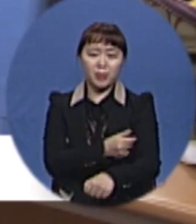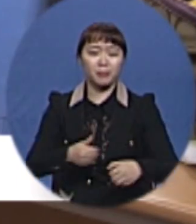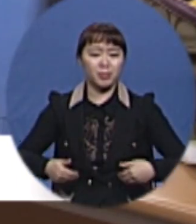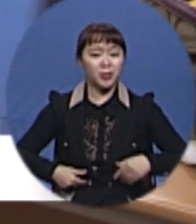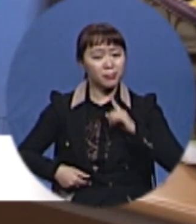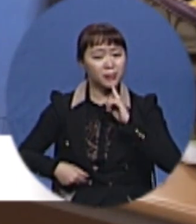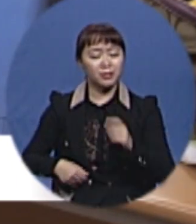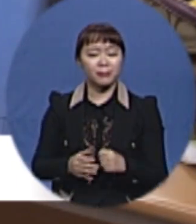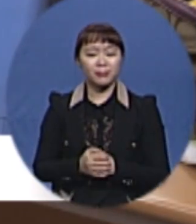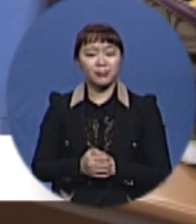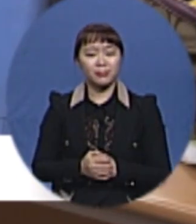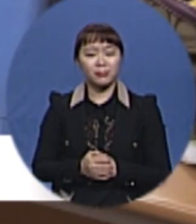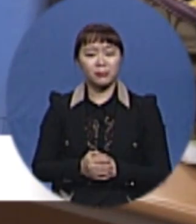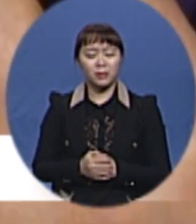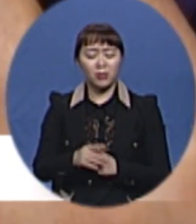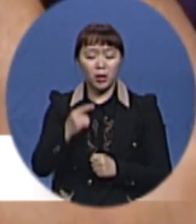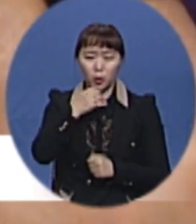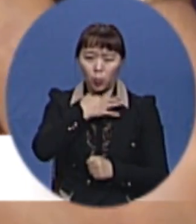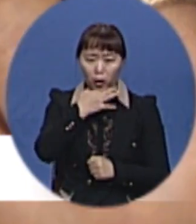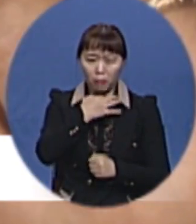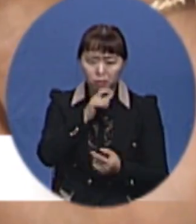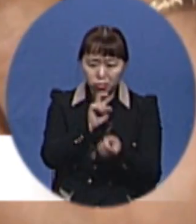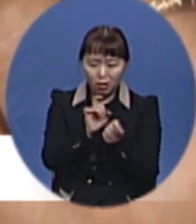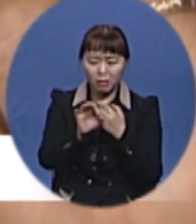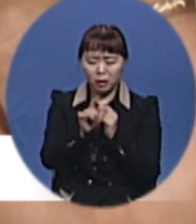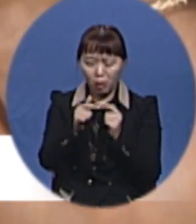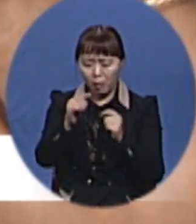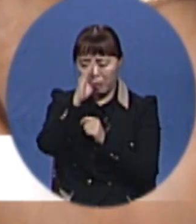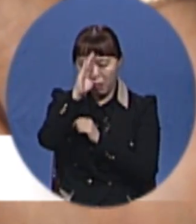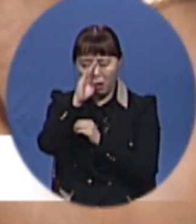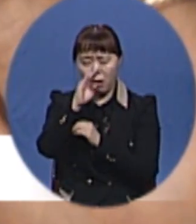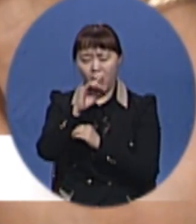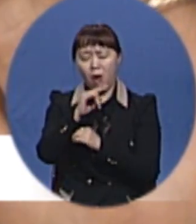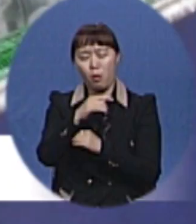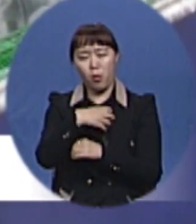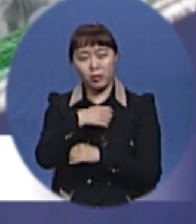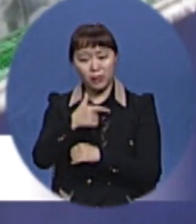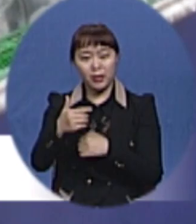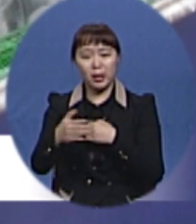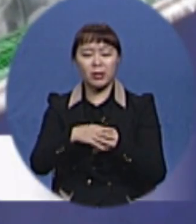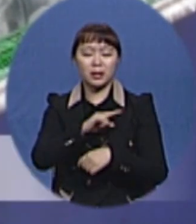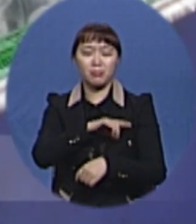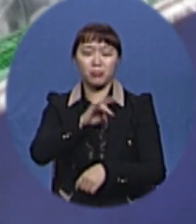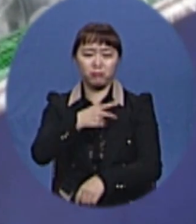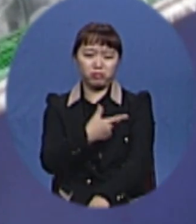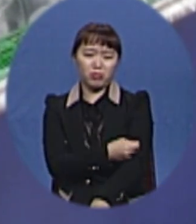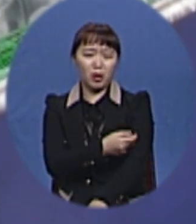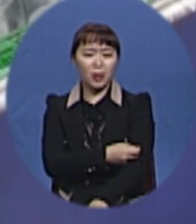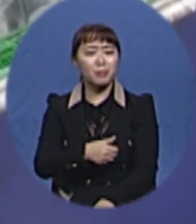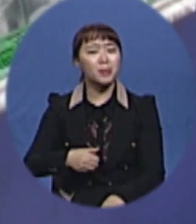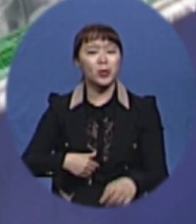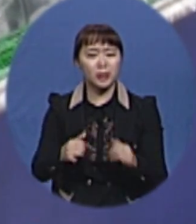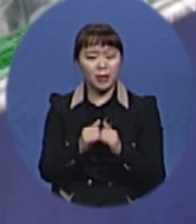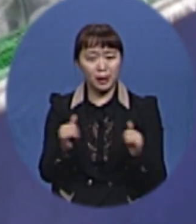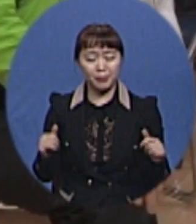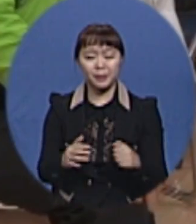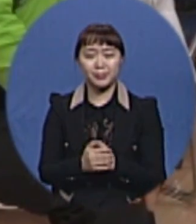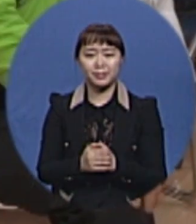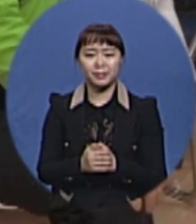대상자입니다. 독감에 걸리면 합병증 위험이 커 접종이 우선적으로 권장되는